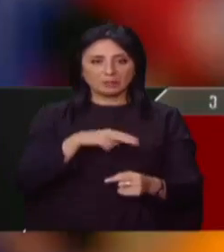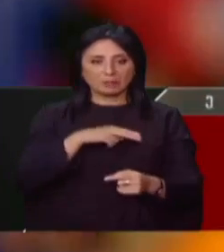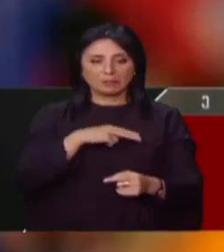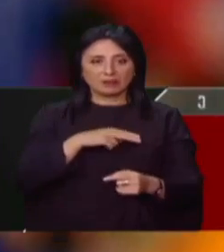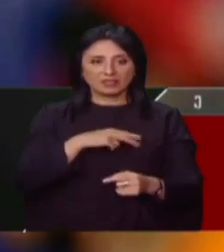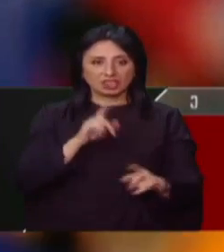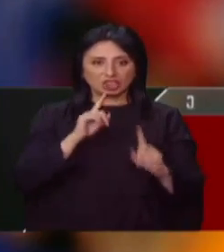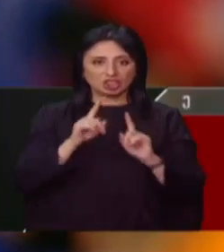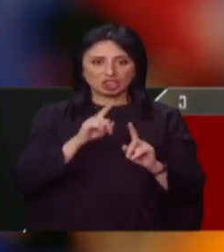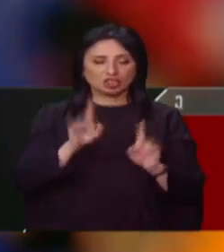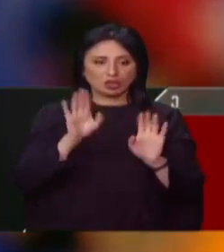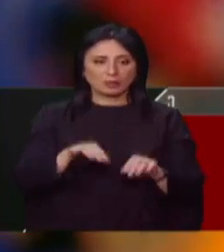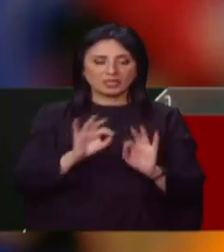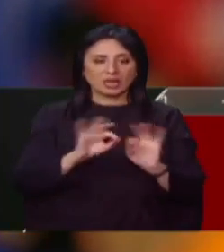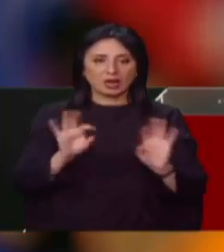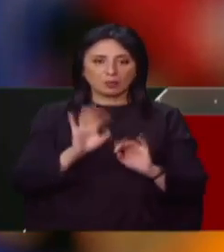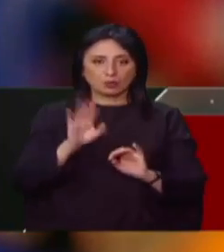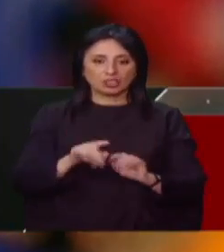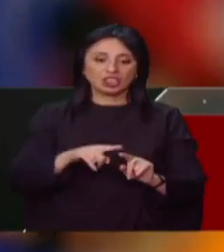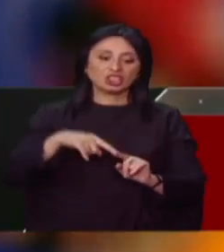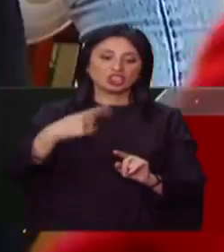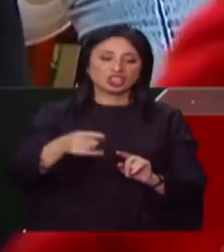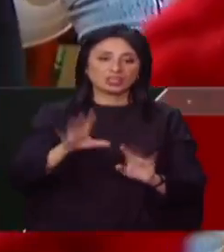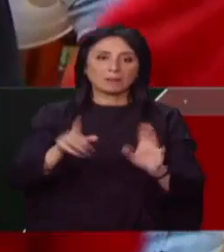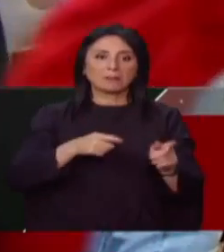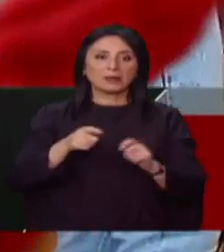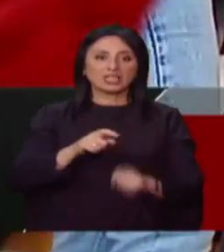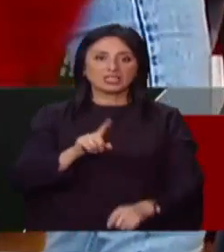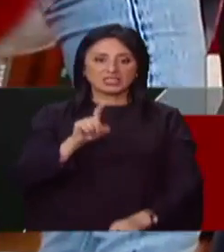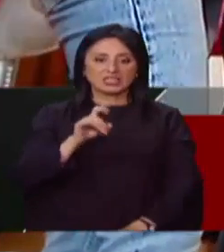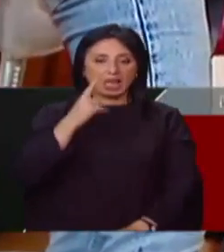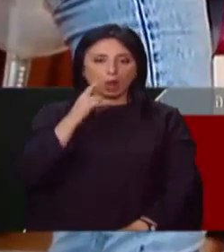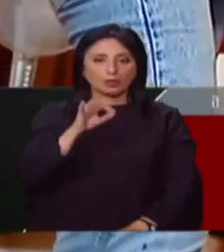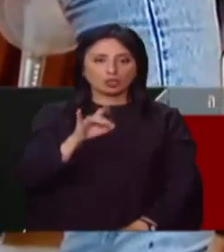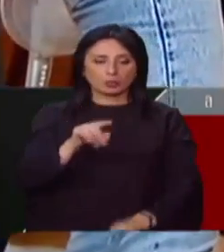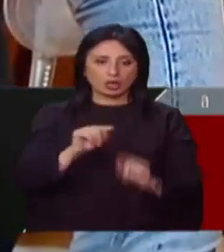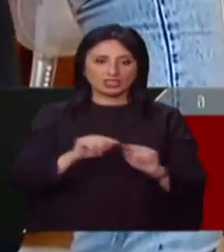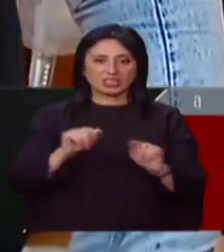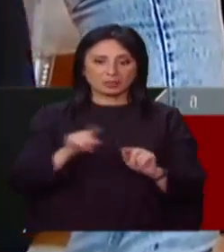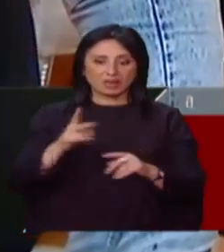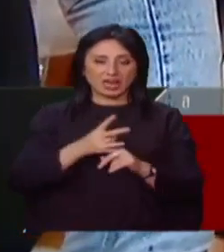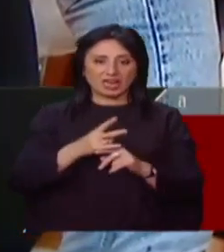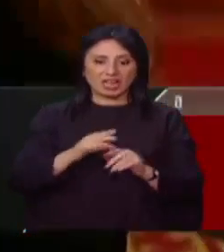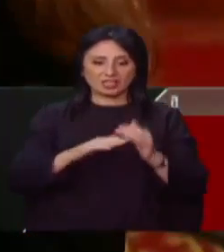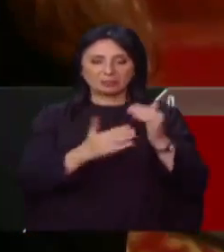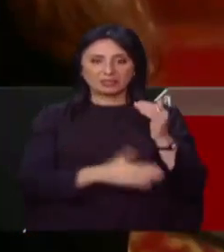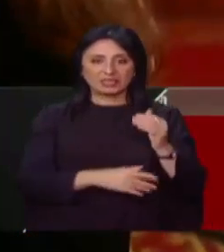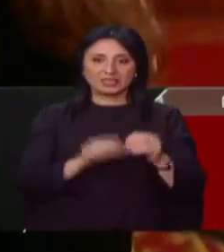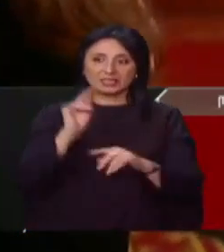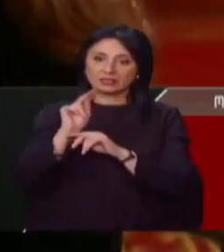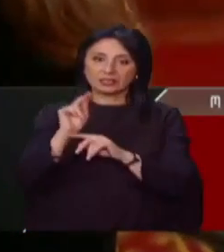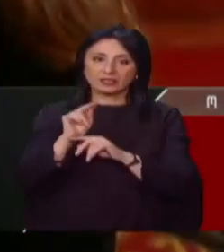პარლამენტის სხდომაზეც გამოუცხადებს და შემდეგ პრეზიდენტი სალომე ზურაბიშვილი ოპოზიციის რადიკალური ფრთის